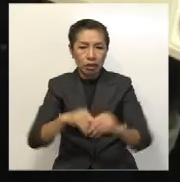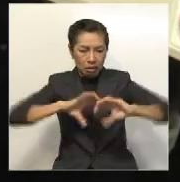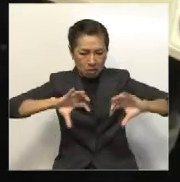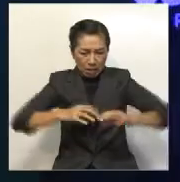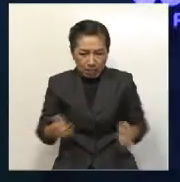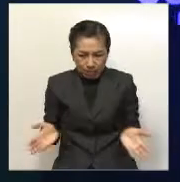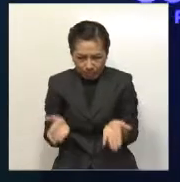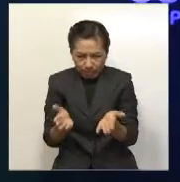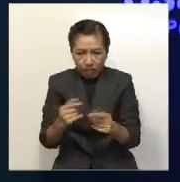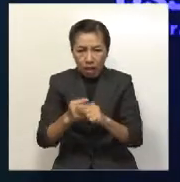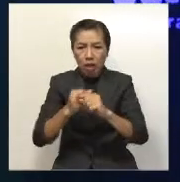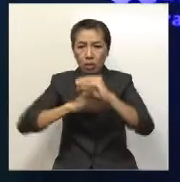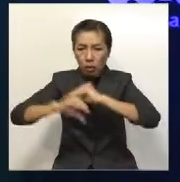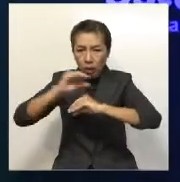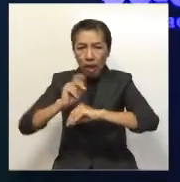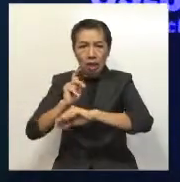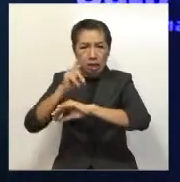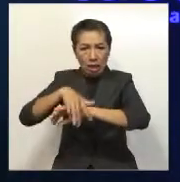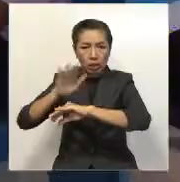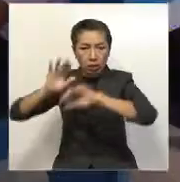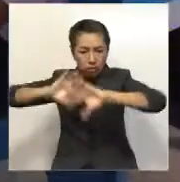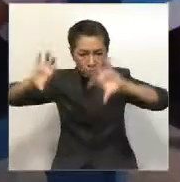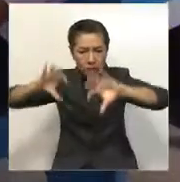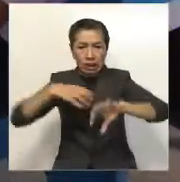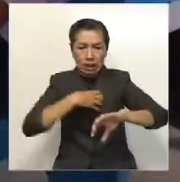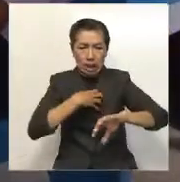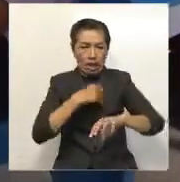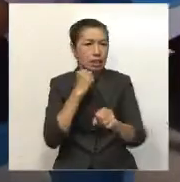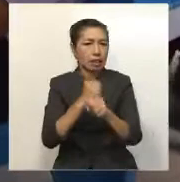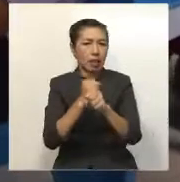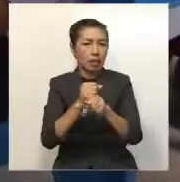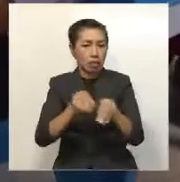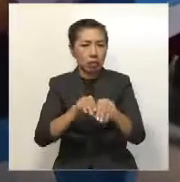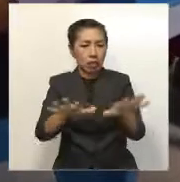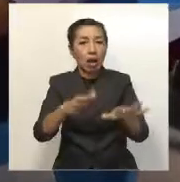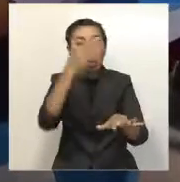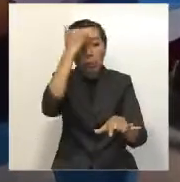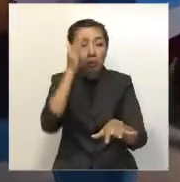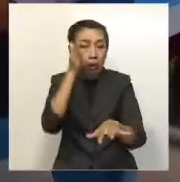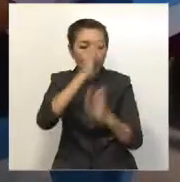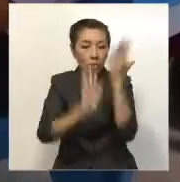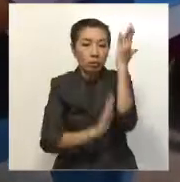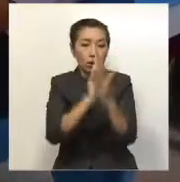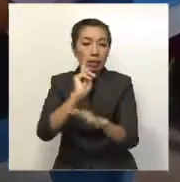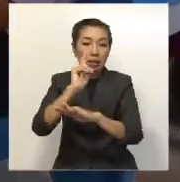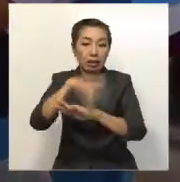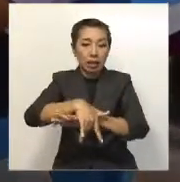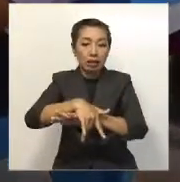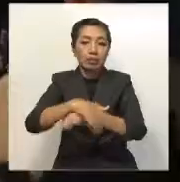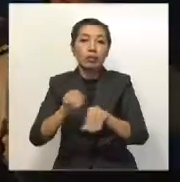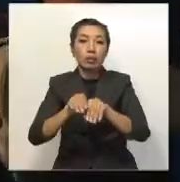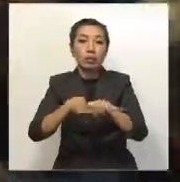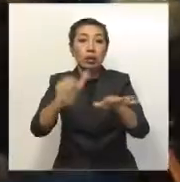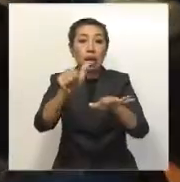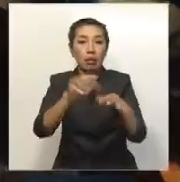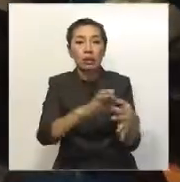เสร็สิ้นใหทรัฐบาลชุดนี้เพราวต้การทจะส้างโครงขายทั้งประเทศไปในการใช้อินเตร์เ็เพราวามนจะต่อย